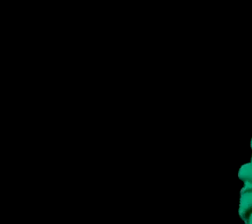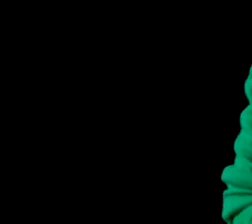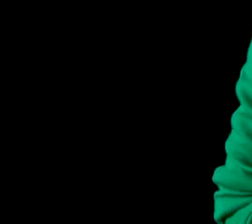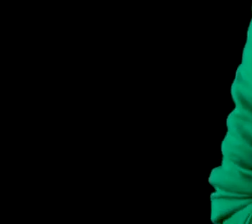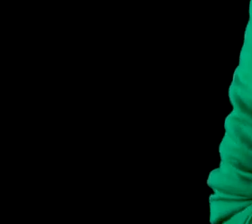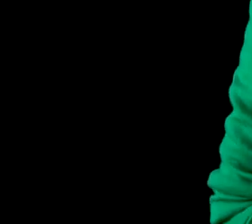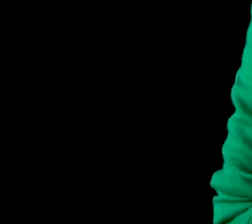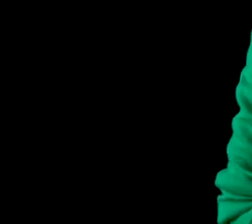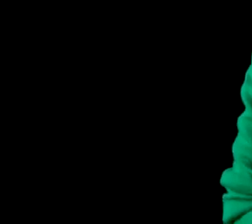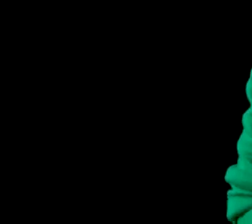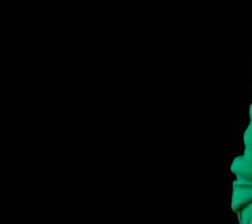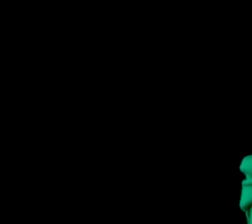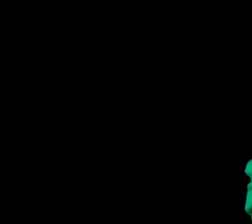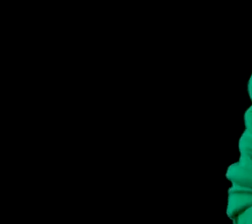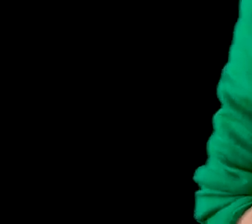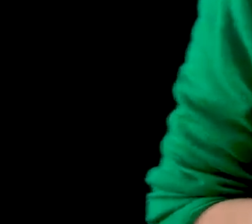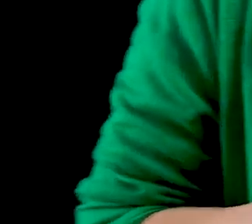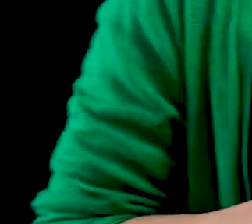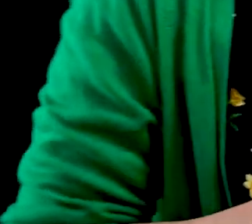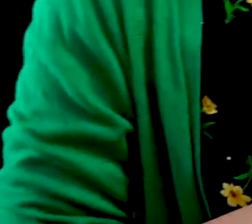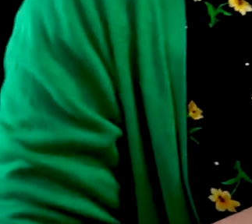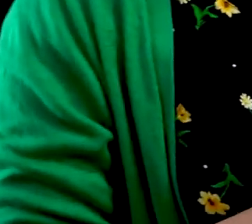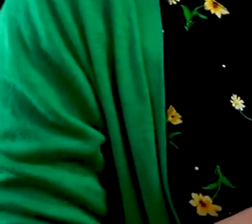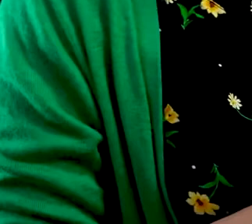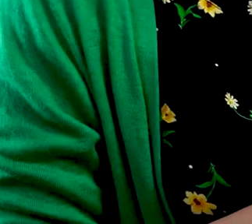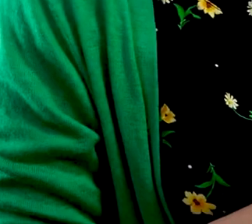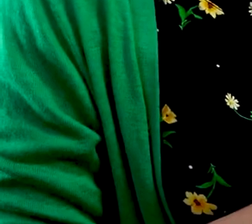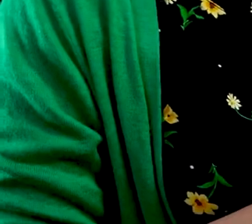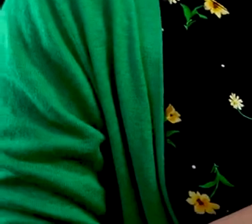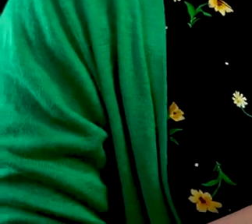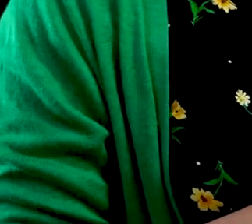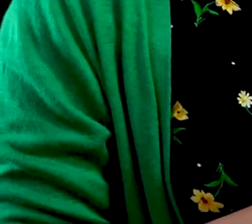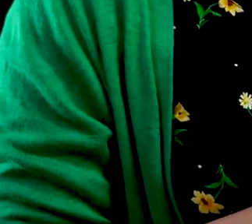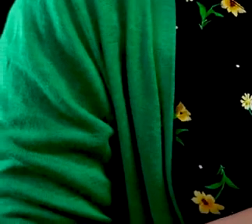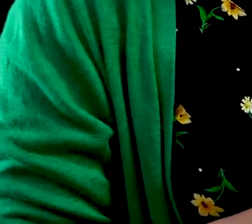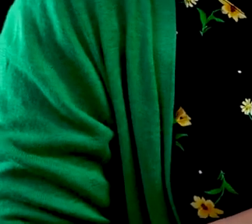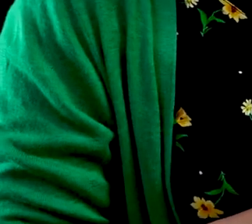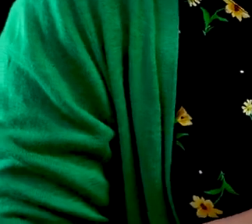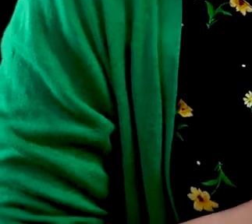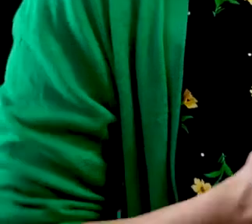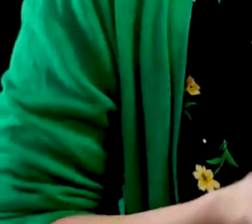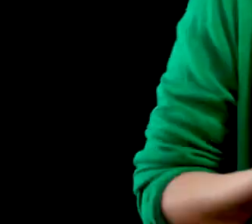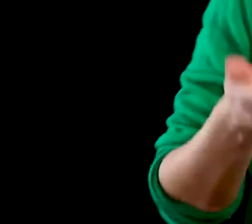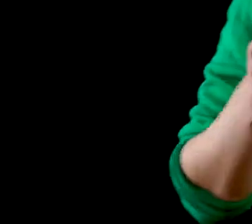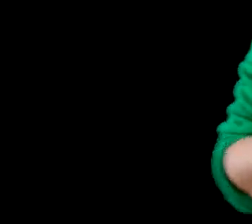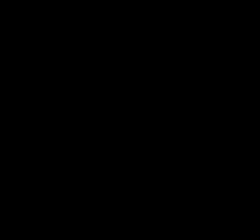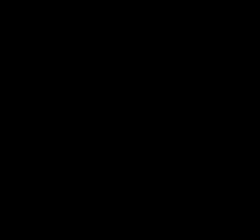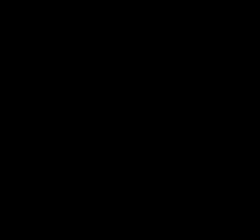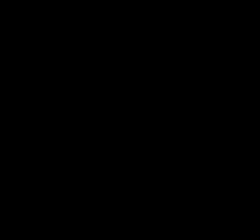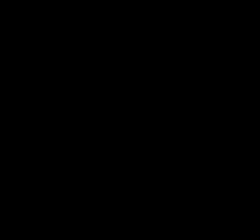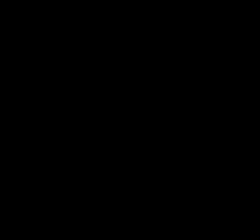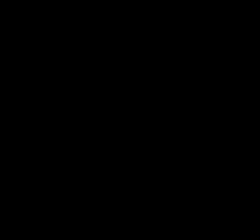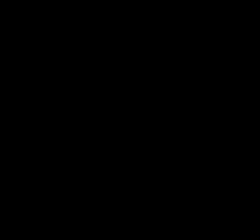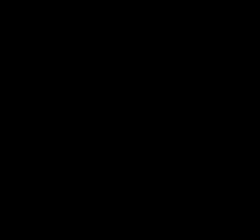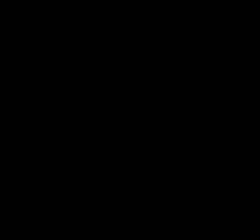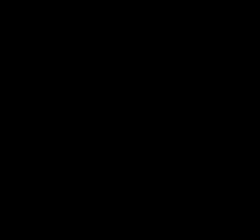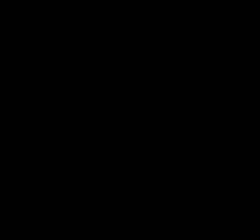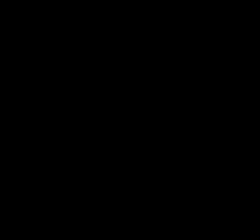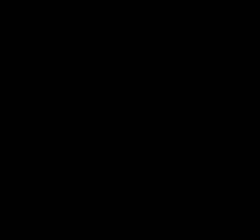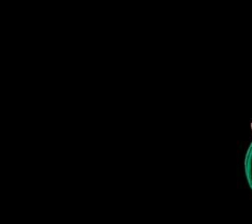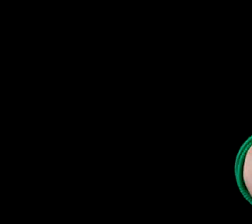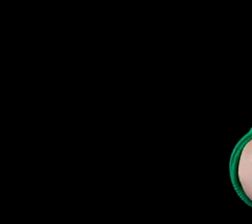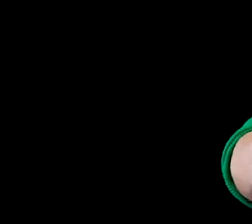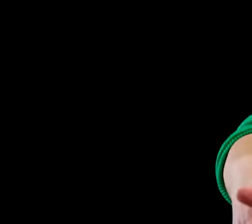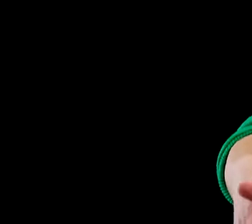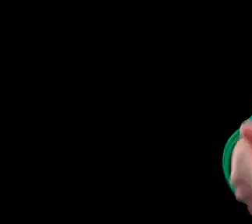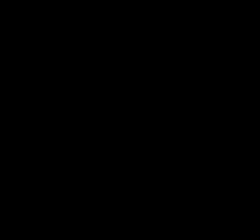Quand Jésus remarque ça, il se tourne vers ses amis, ses disciples, et il leur dit « Les gens ont faim,